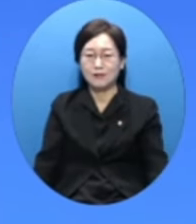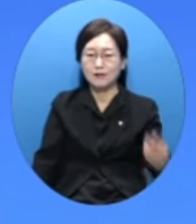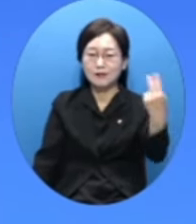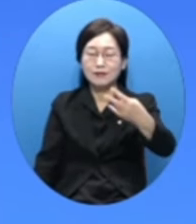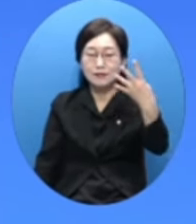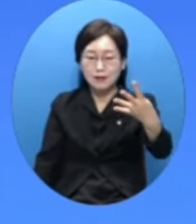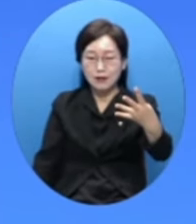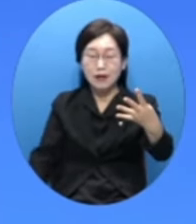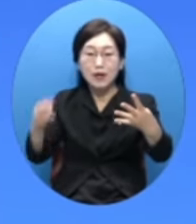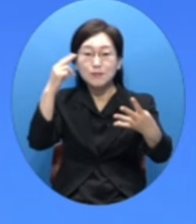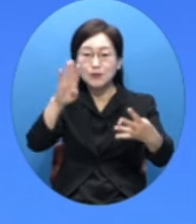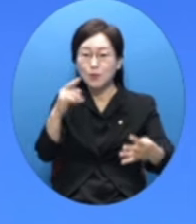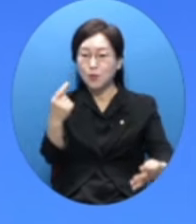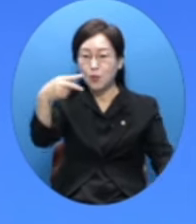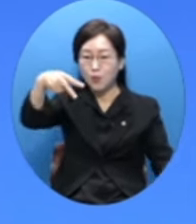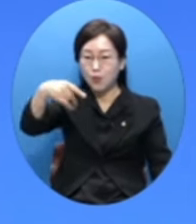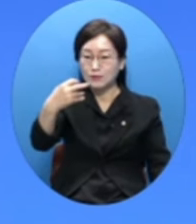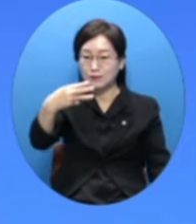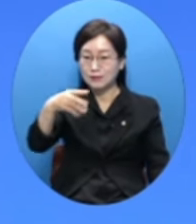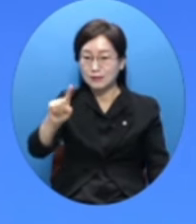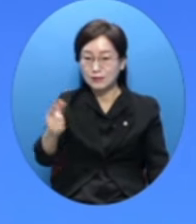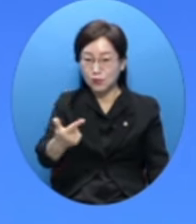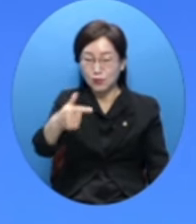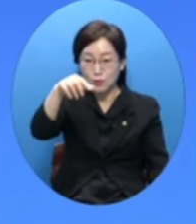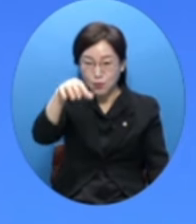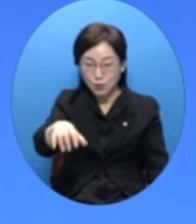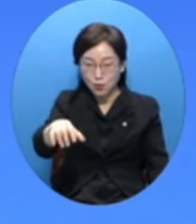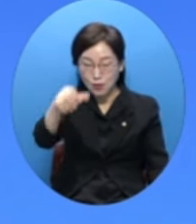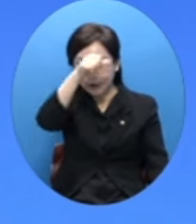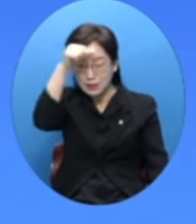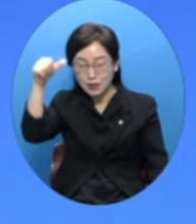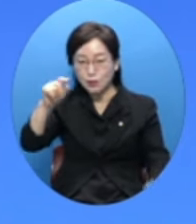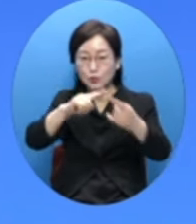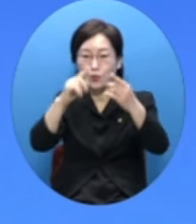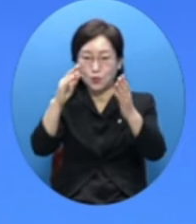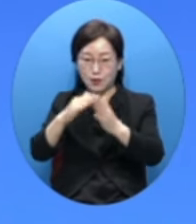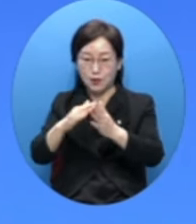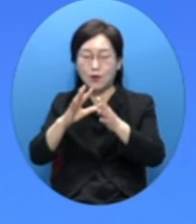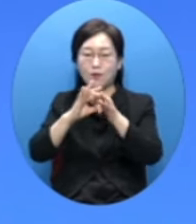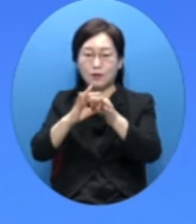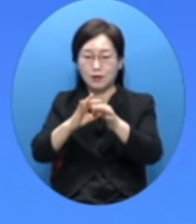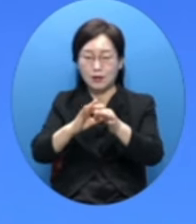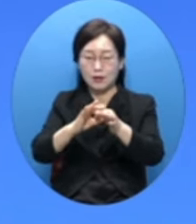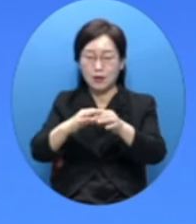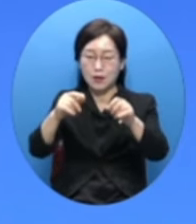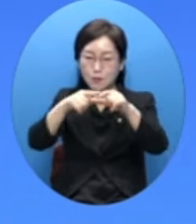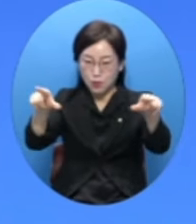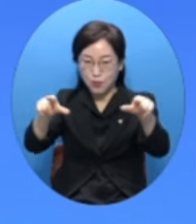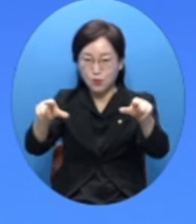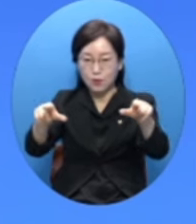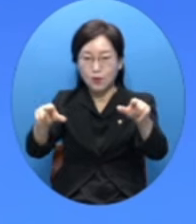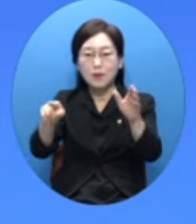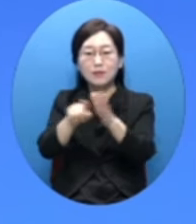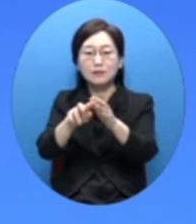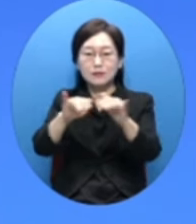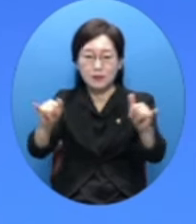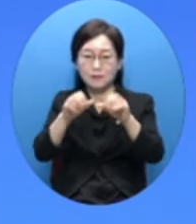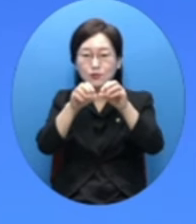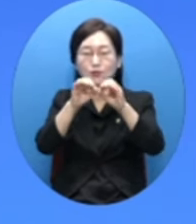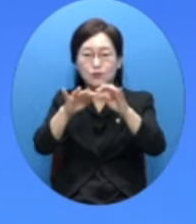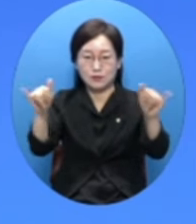2004년도 미국 보스턴에 있는 캠브리지 연합 장로교회 평신도 선교사로 파송을 받아서 몽골로